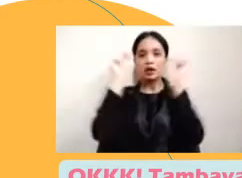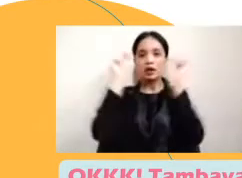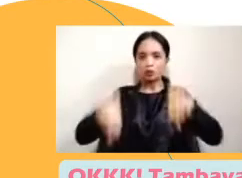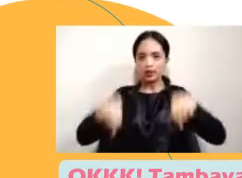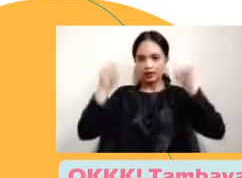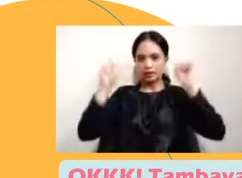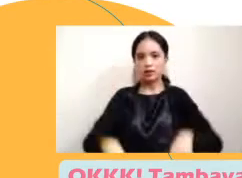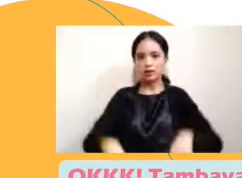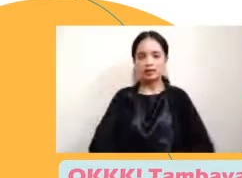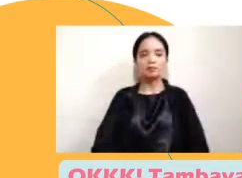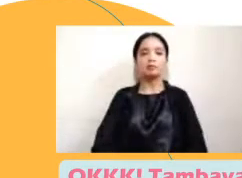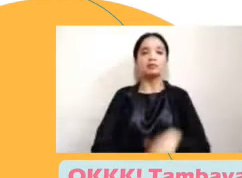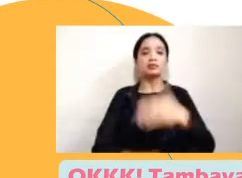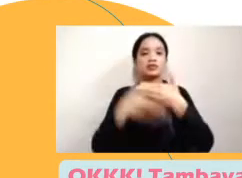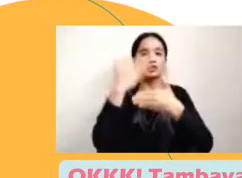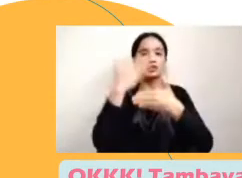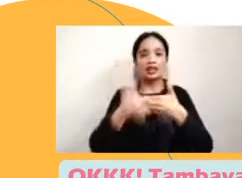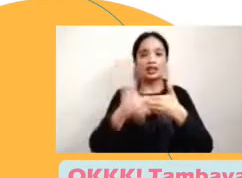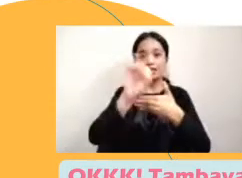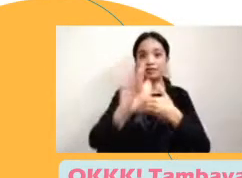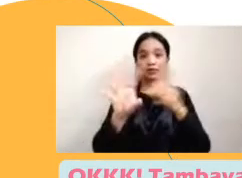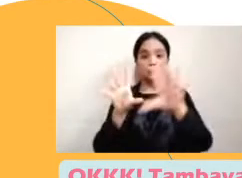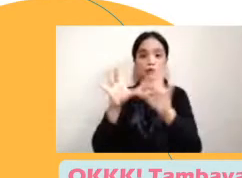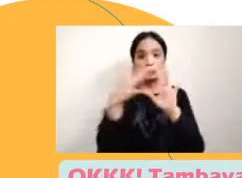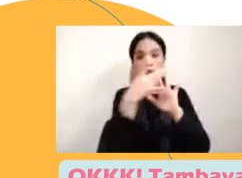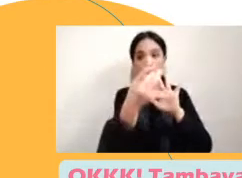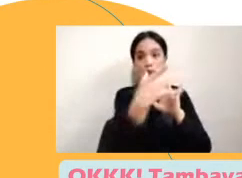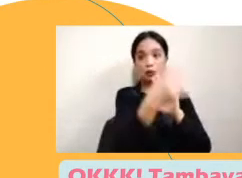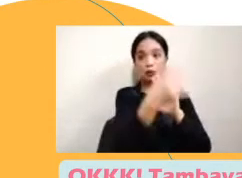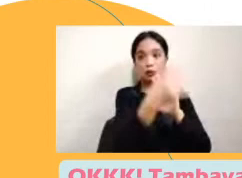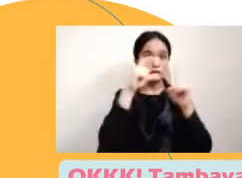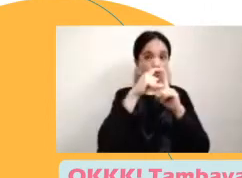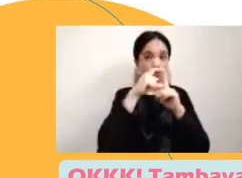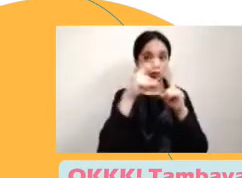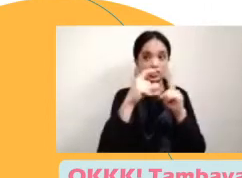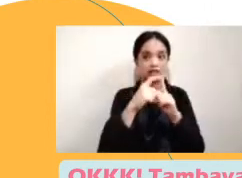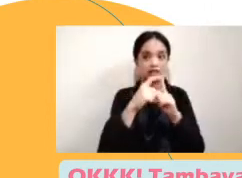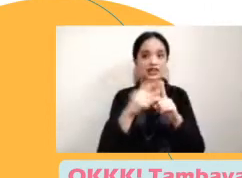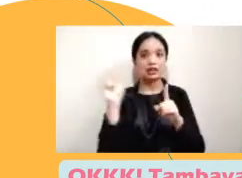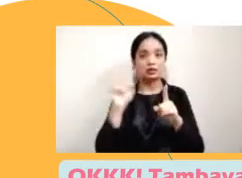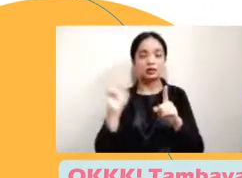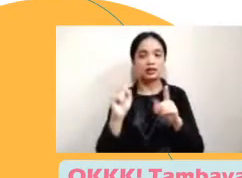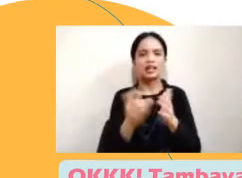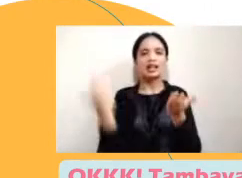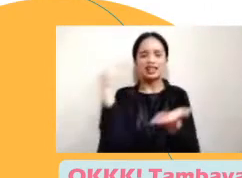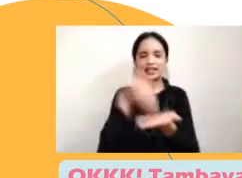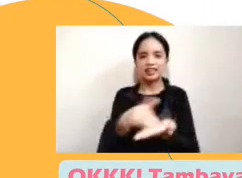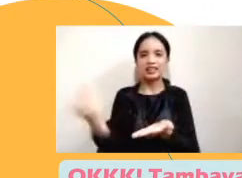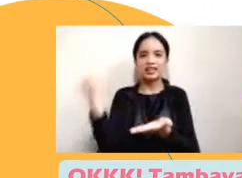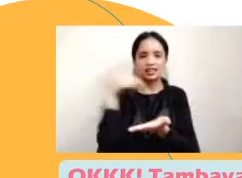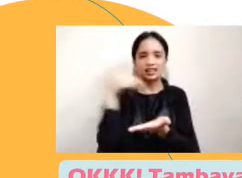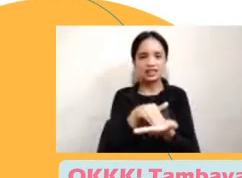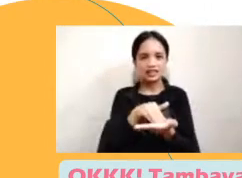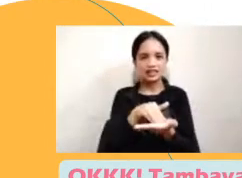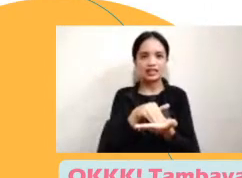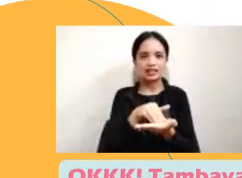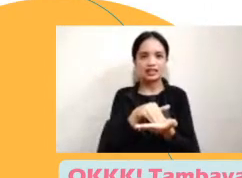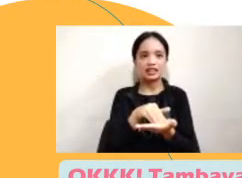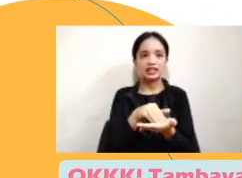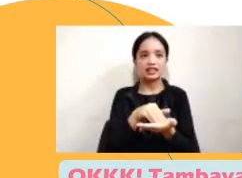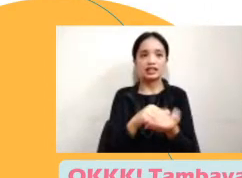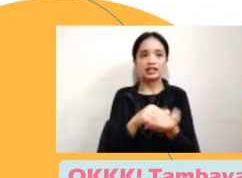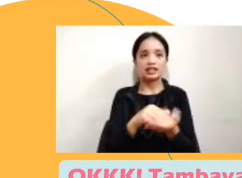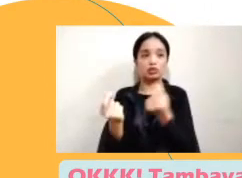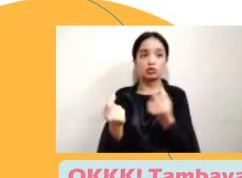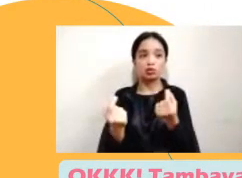Okay? Tapos, pag may napili na kayong salita, sasabihin niyo lang siya ng paulit-ulit habang ginagawa yung